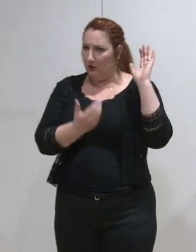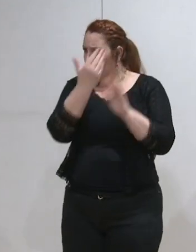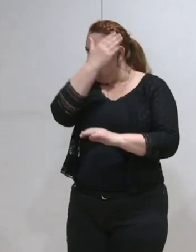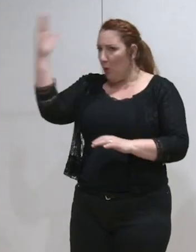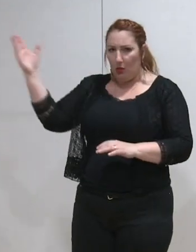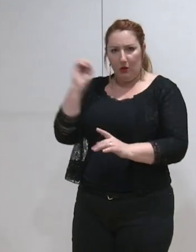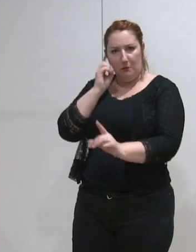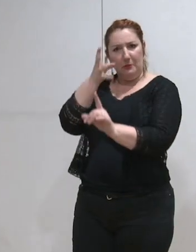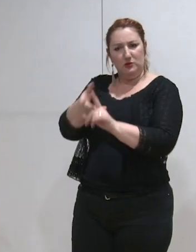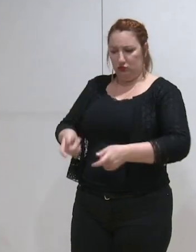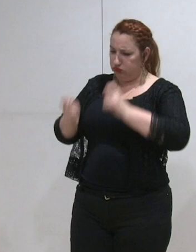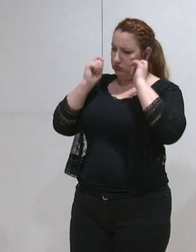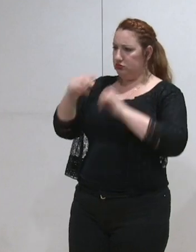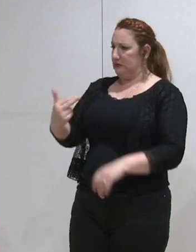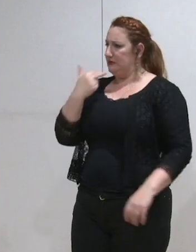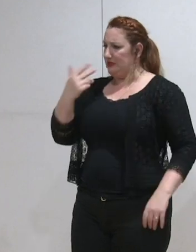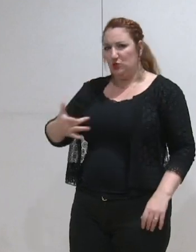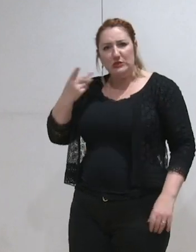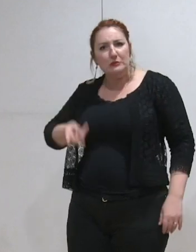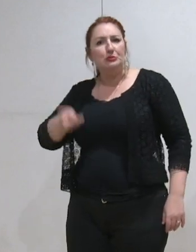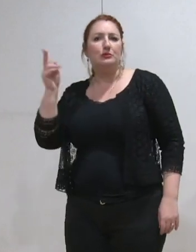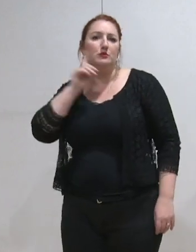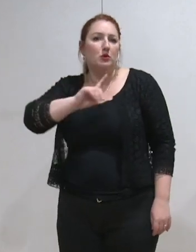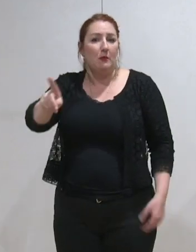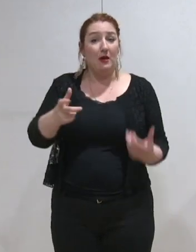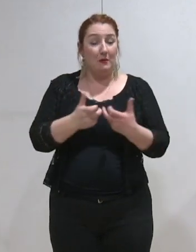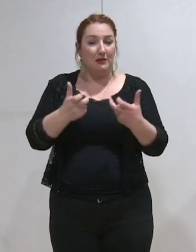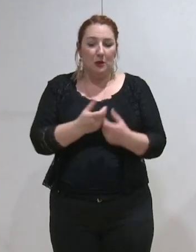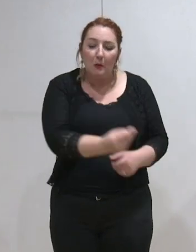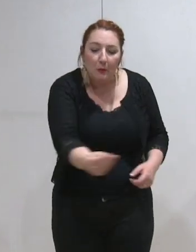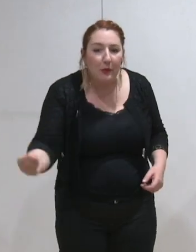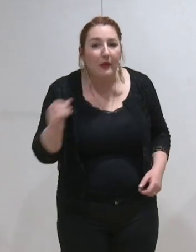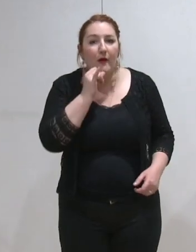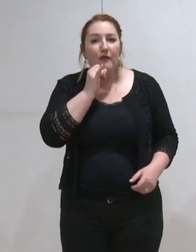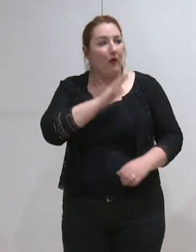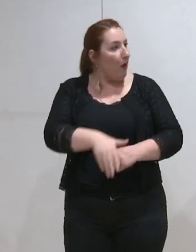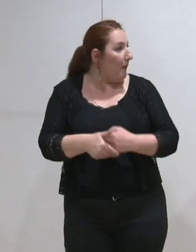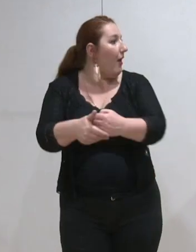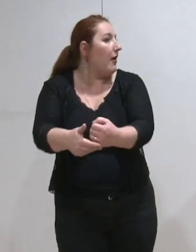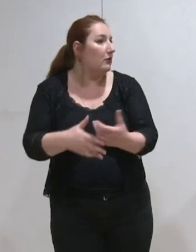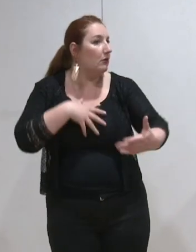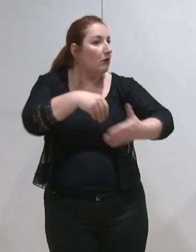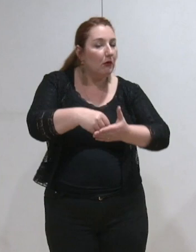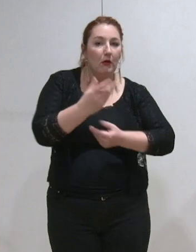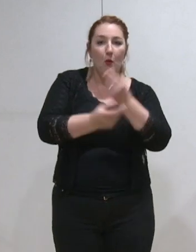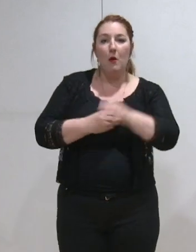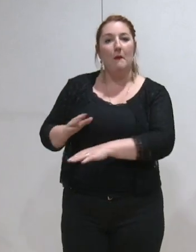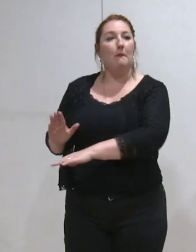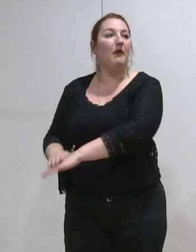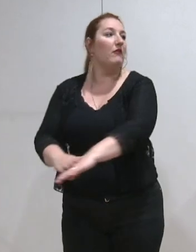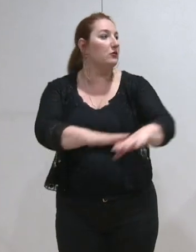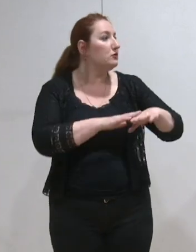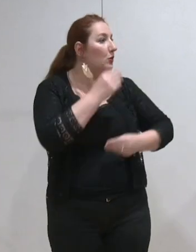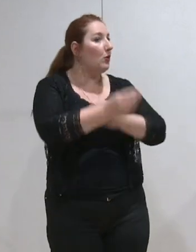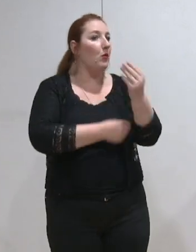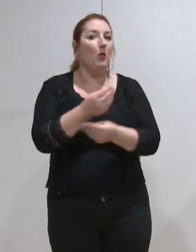efficace et plus utile comme par exemple l'aide à la petite enfance la prvention la